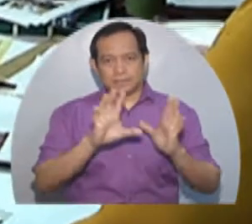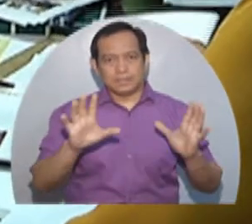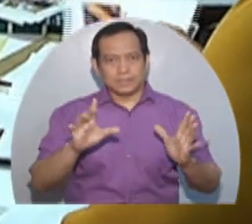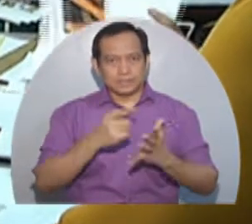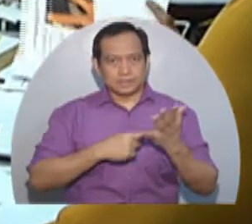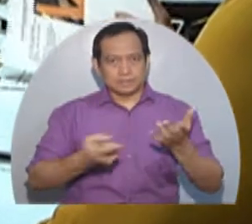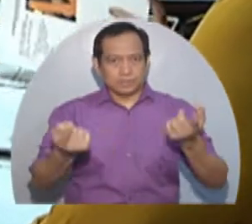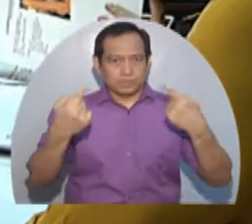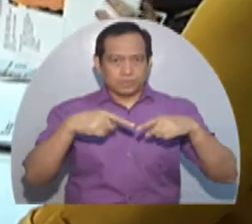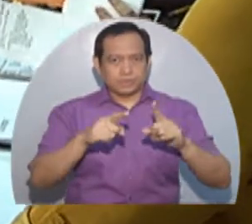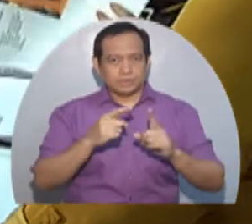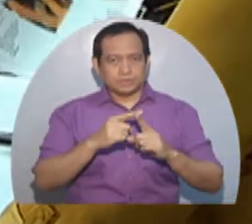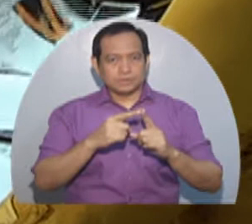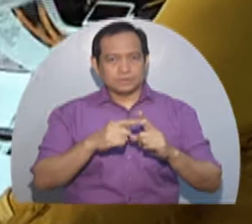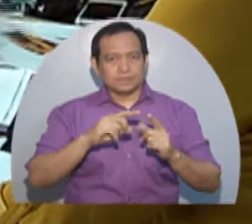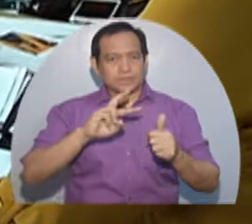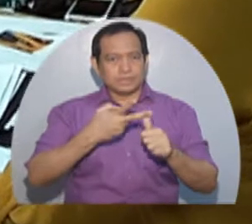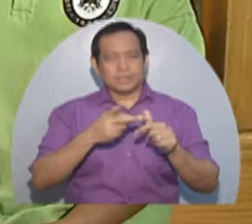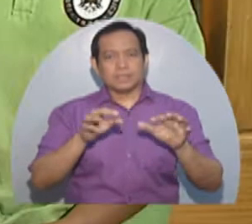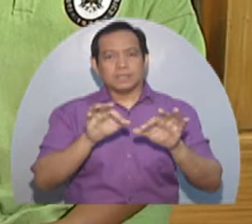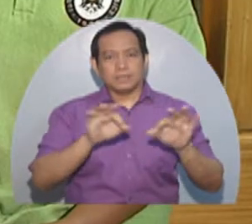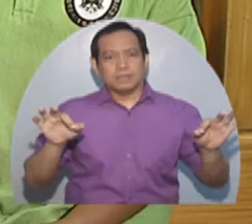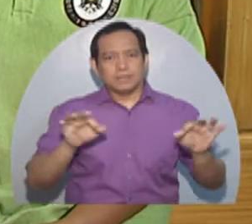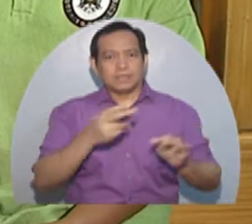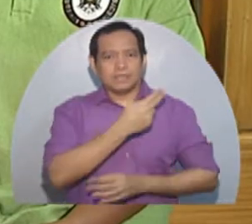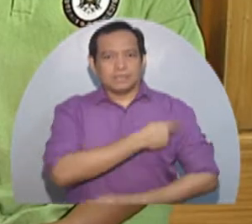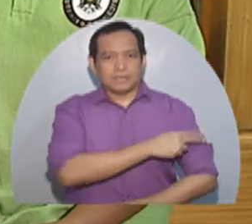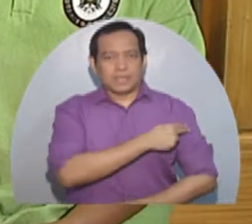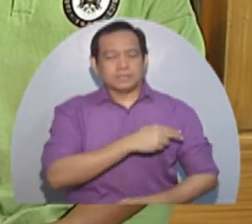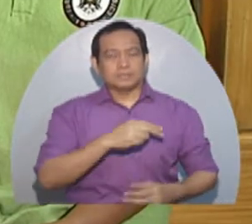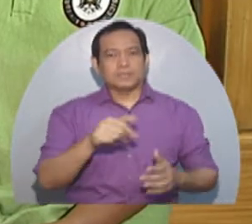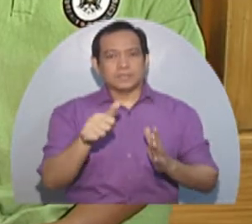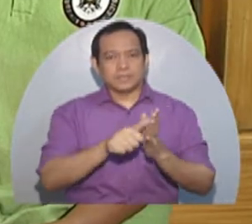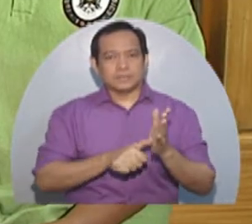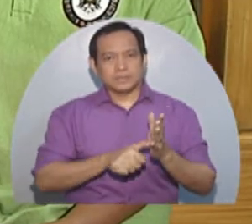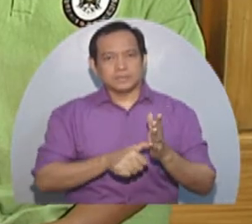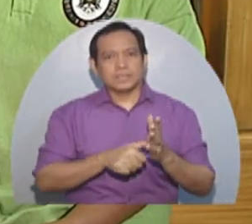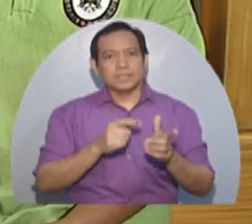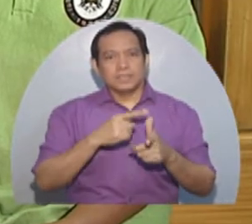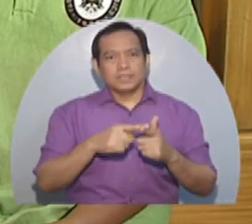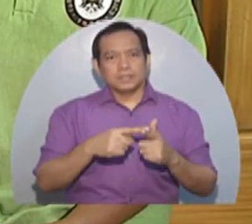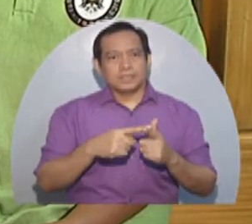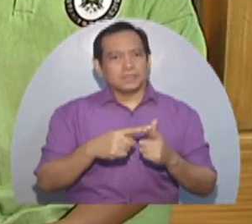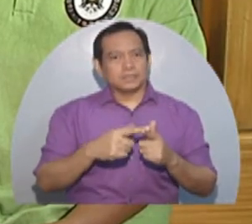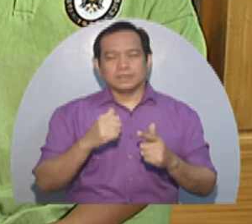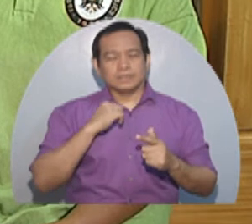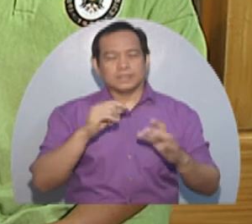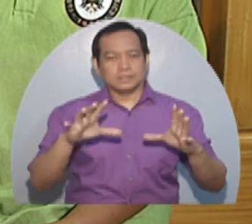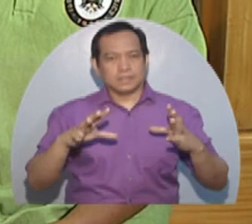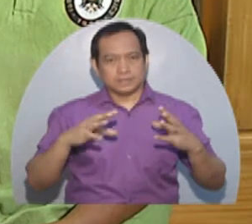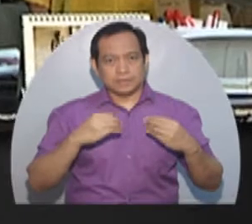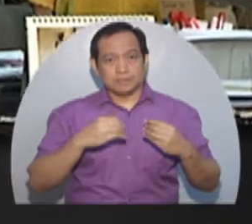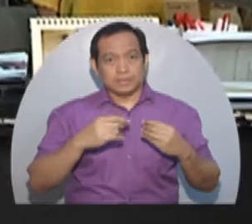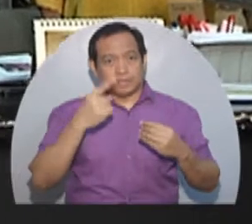clearance, pumunta po kami dun sa second floor ng hospital, surgery. Tinanggihan po